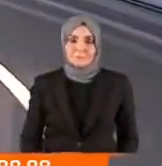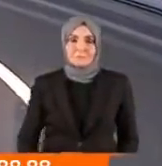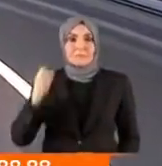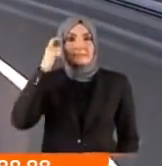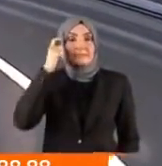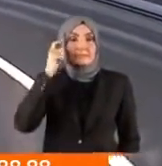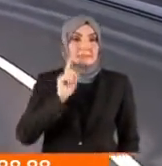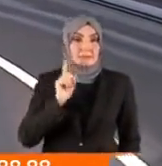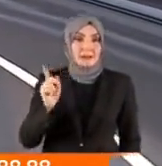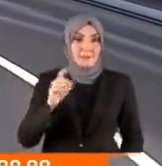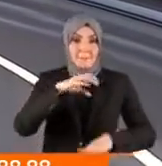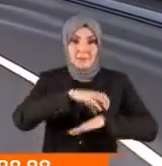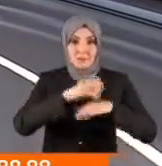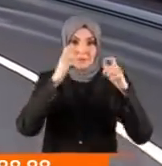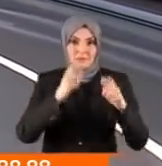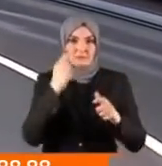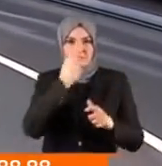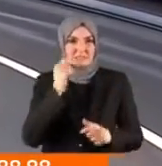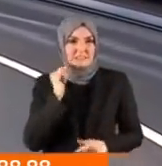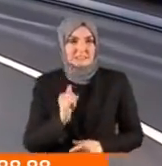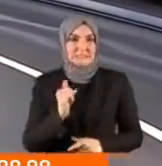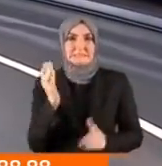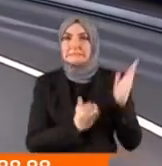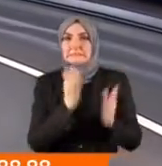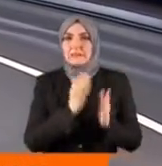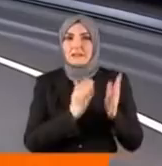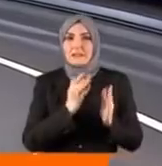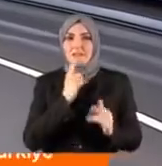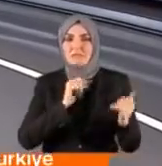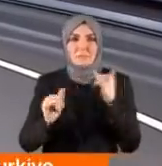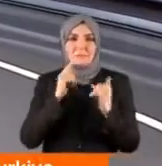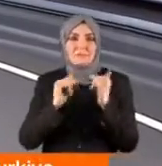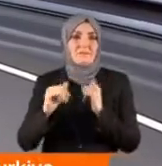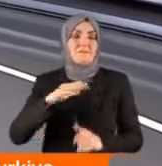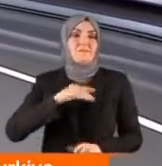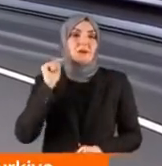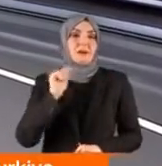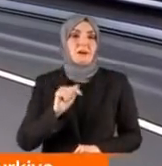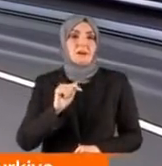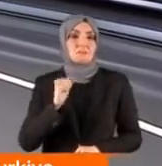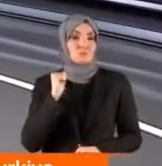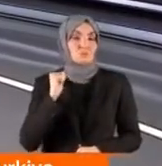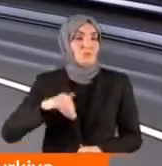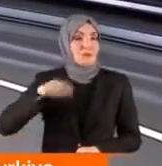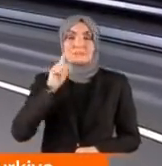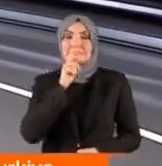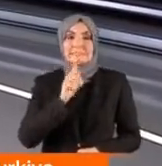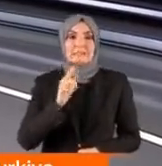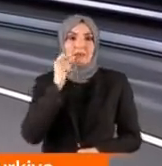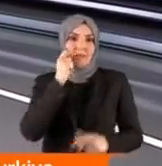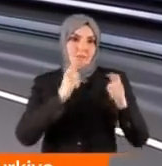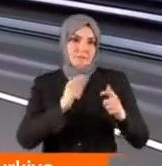İsrail'in Mescid'i Aksa'da ki çirkin saldırısını açı gibi tepki yağdı en güçlü ses Başkent Ankara'dan yükseldi